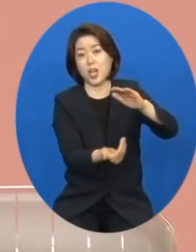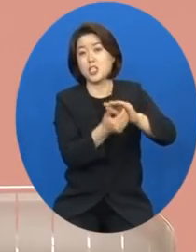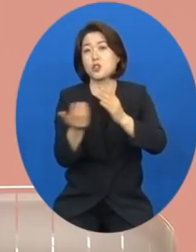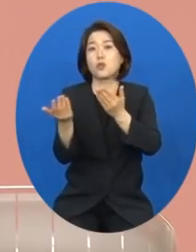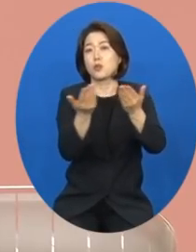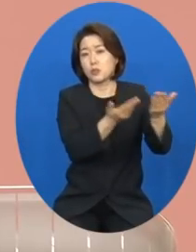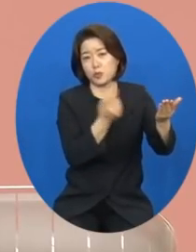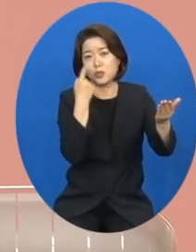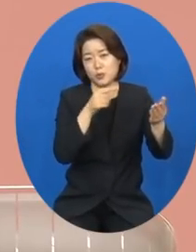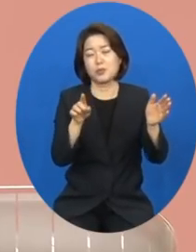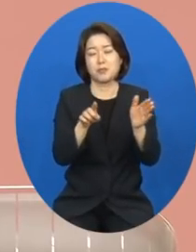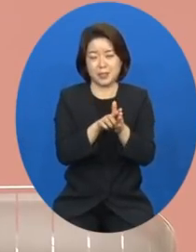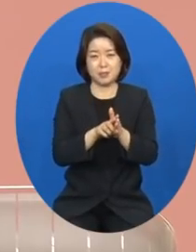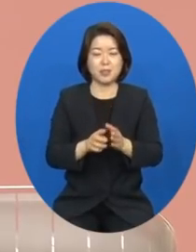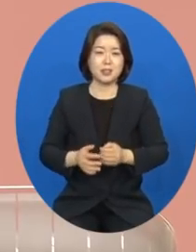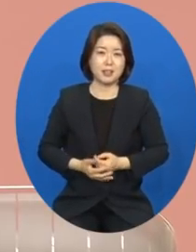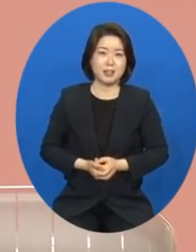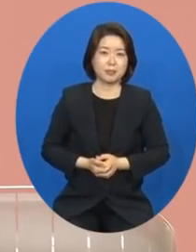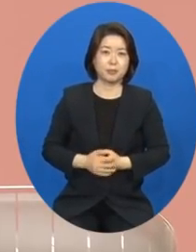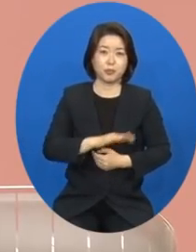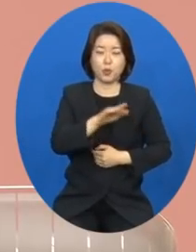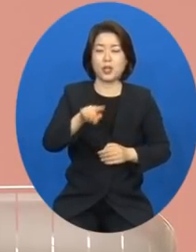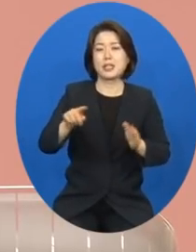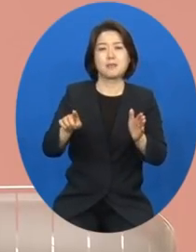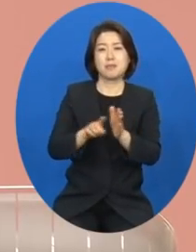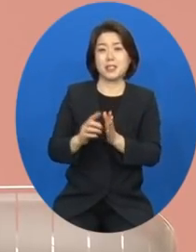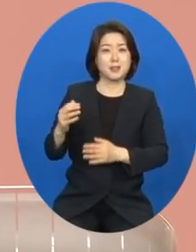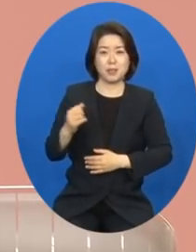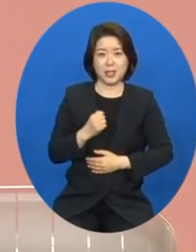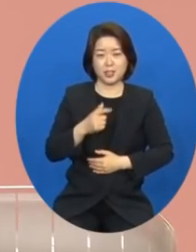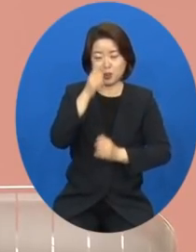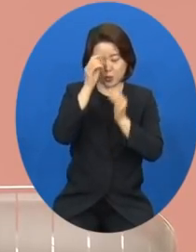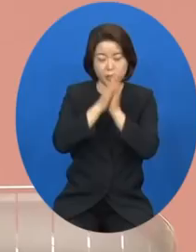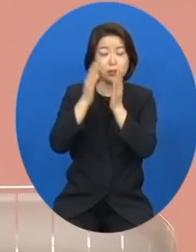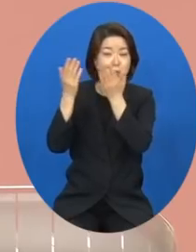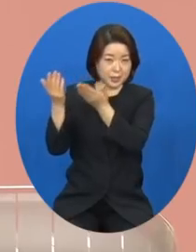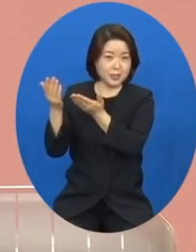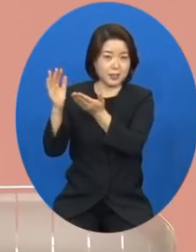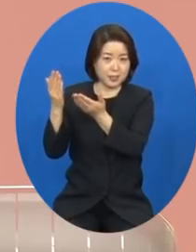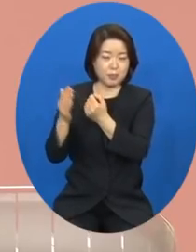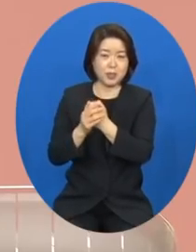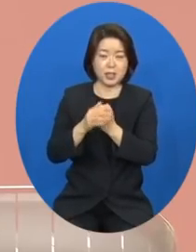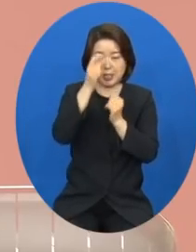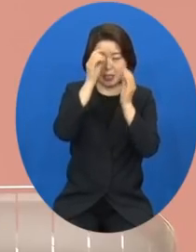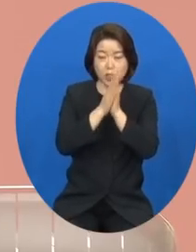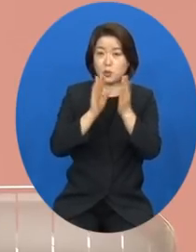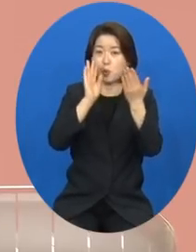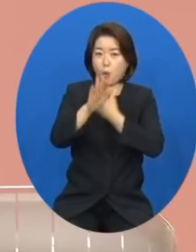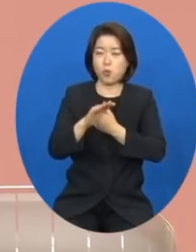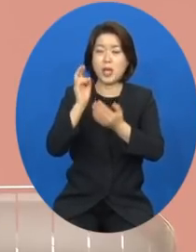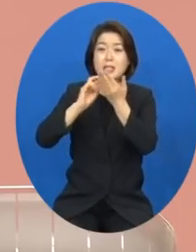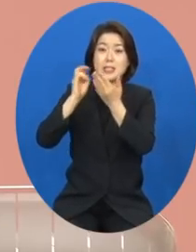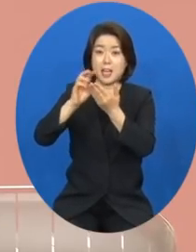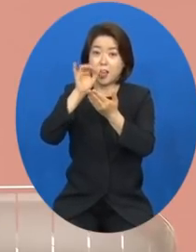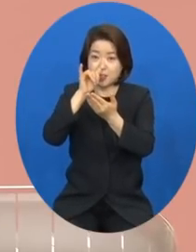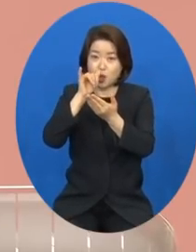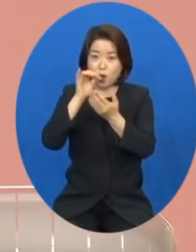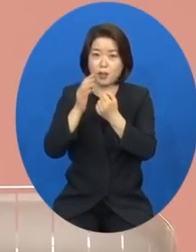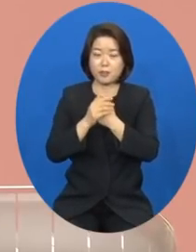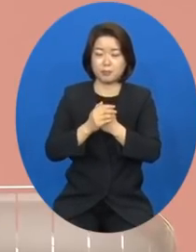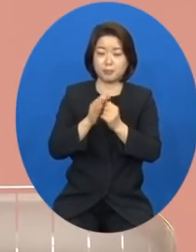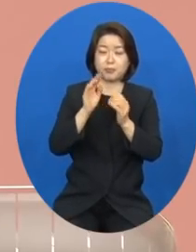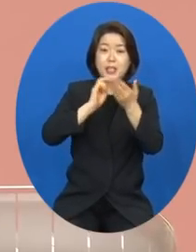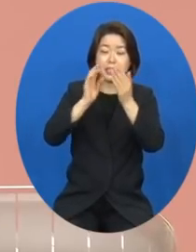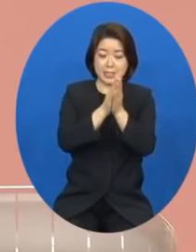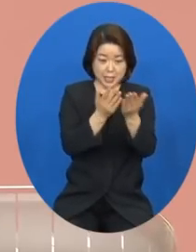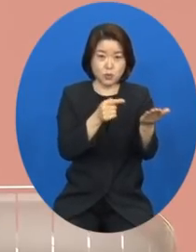줄로 믿습니다 우리가 이 믿음 가지고 우리 기도 할 텐데요 우리 기도의 외에 차량을 불을 텐데 찬송가에